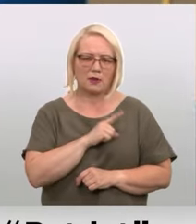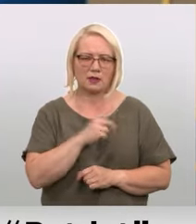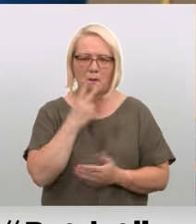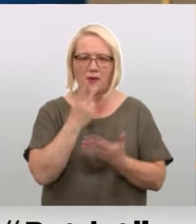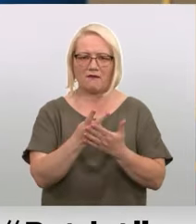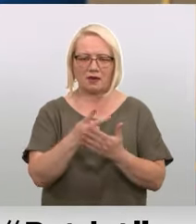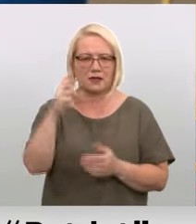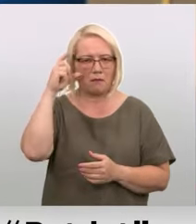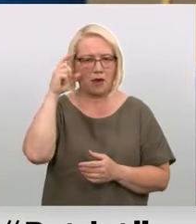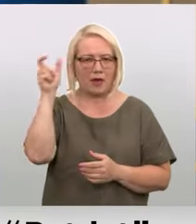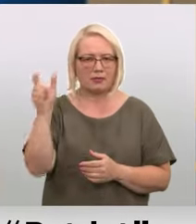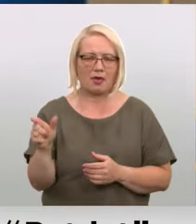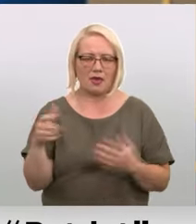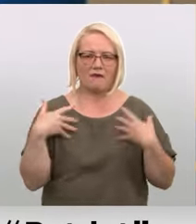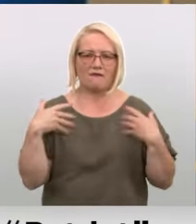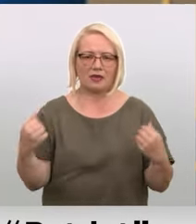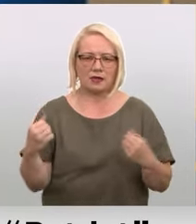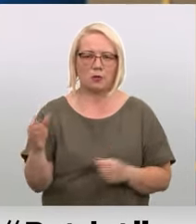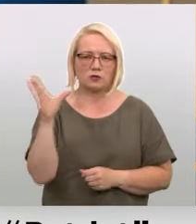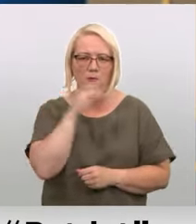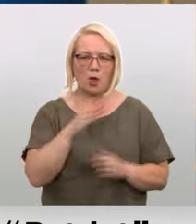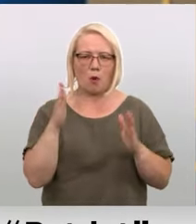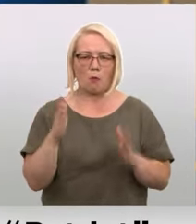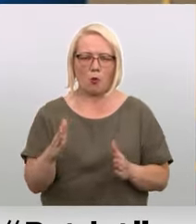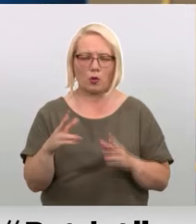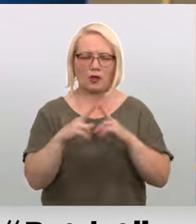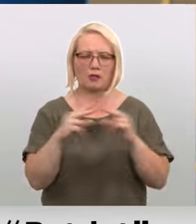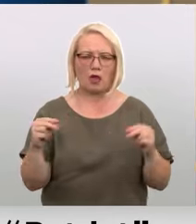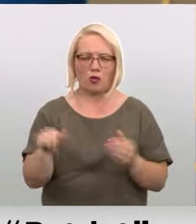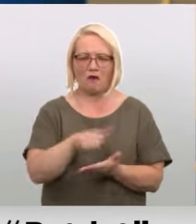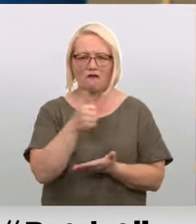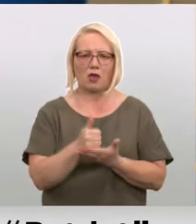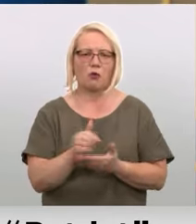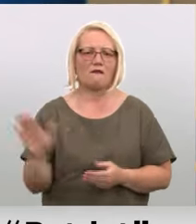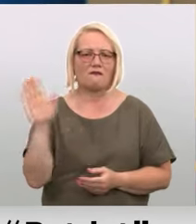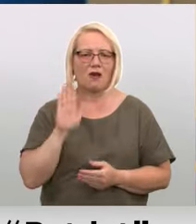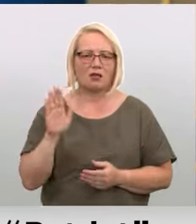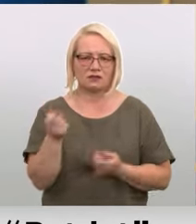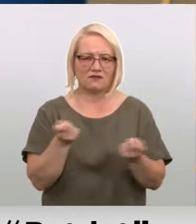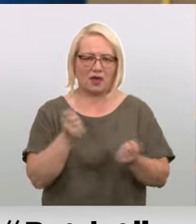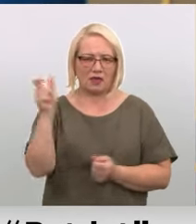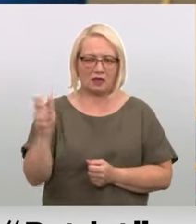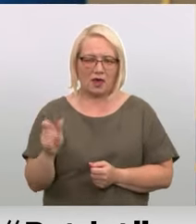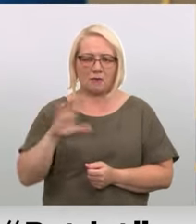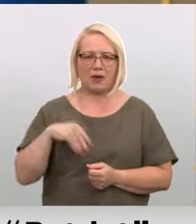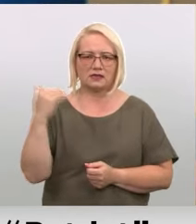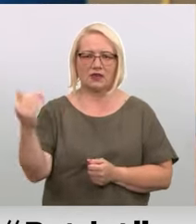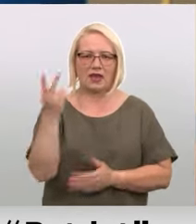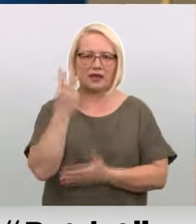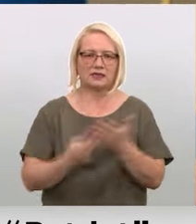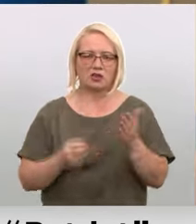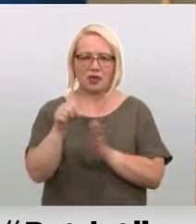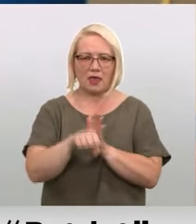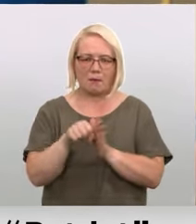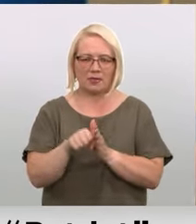Baidena veselībai un spējai būt par NATO vadošās valsts vadītāju, it īpaši pēc viņa izgāšanās debatēs pret